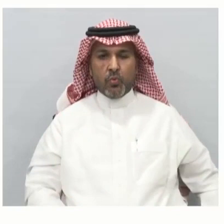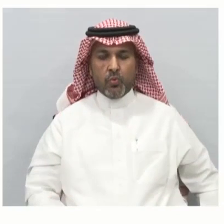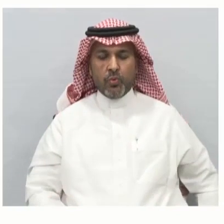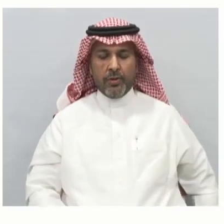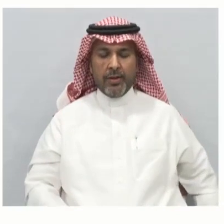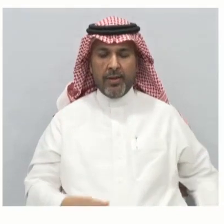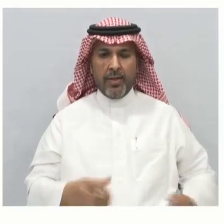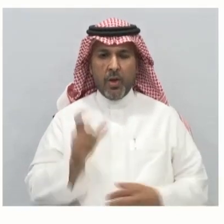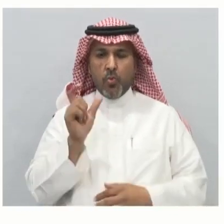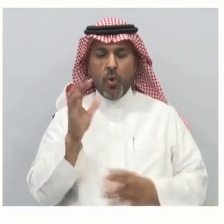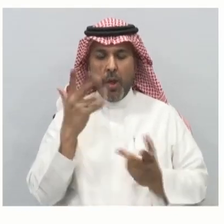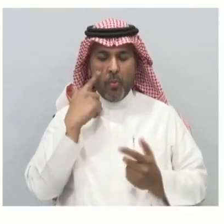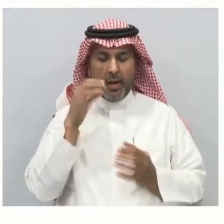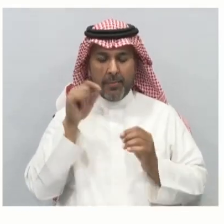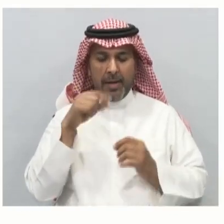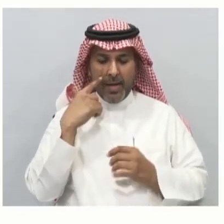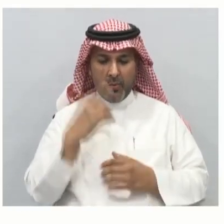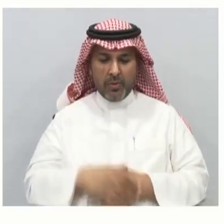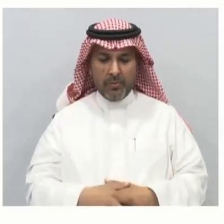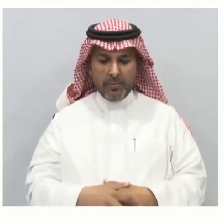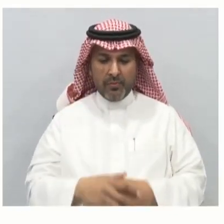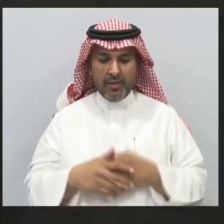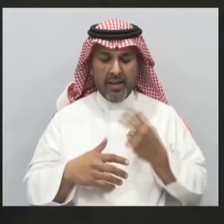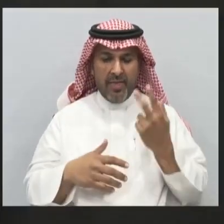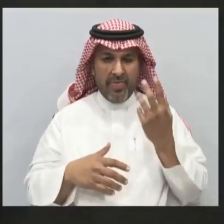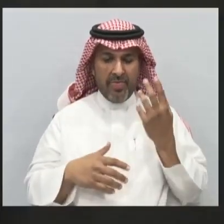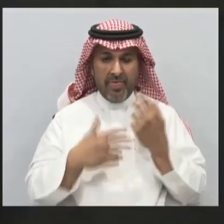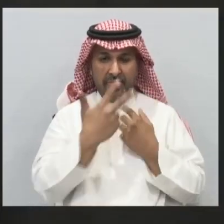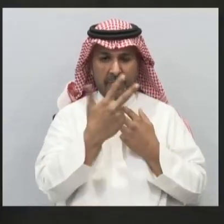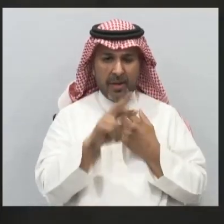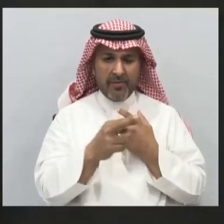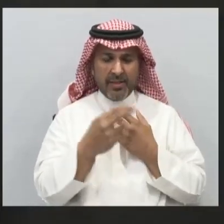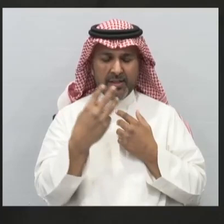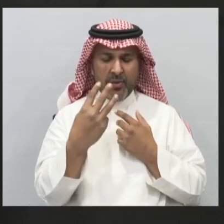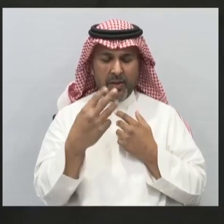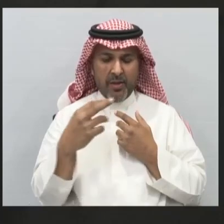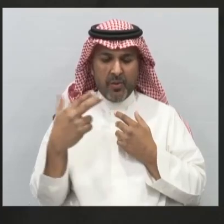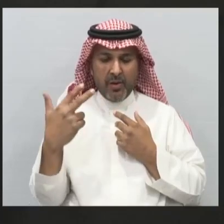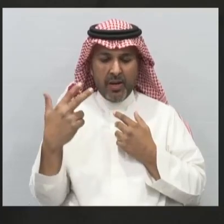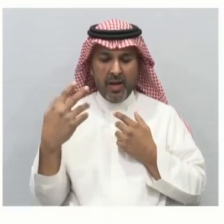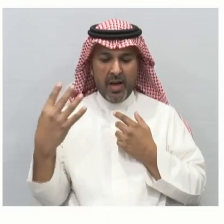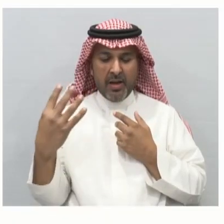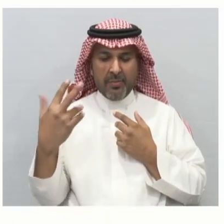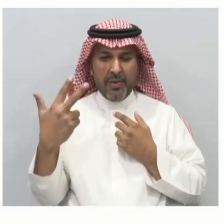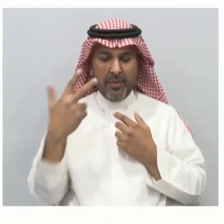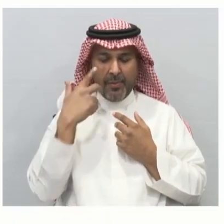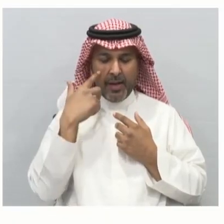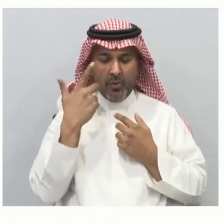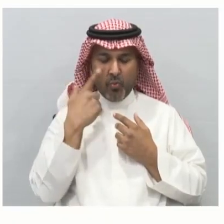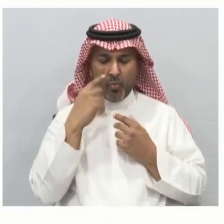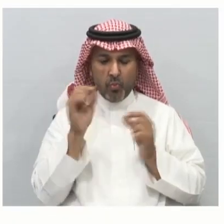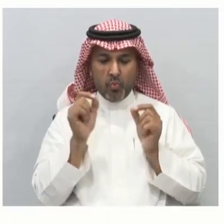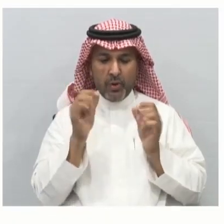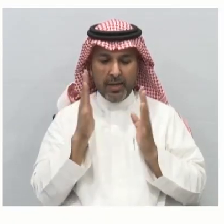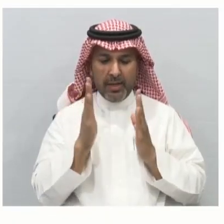ثمانيه واربعه اعشار اذا لاحظ التغيير فقط في عشر اذا هنا الان كانه عندي